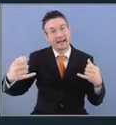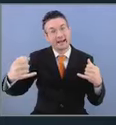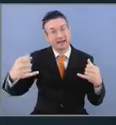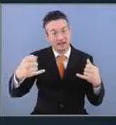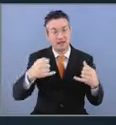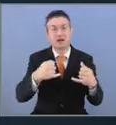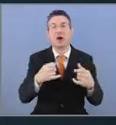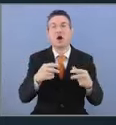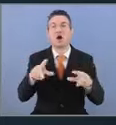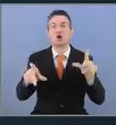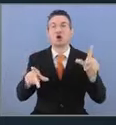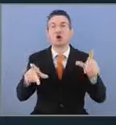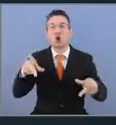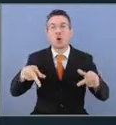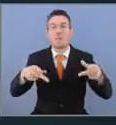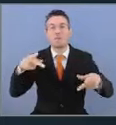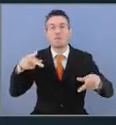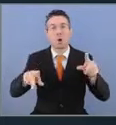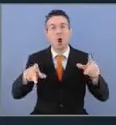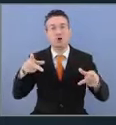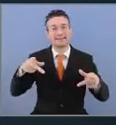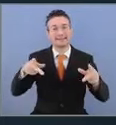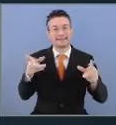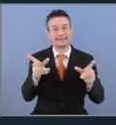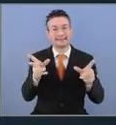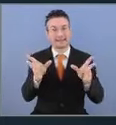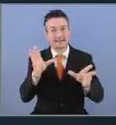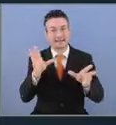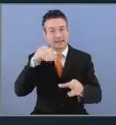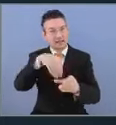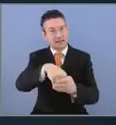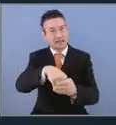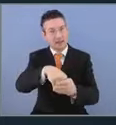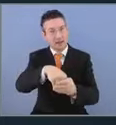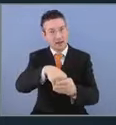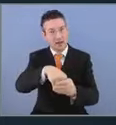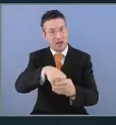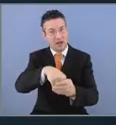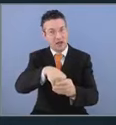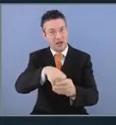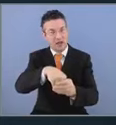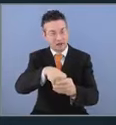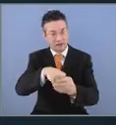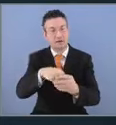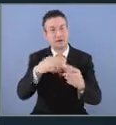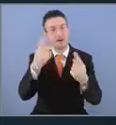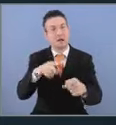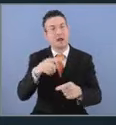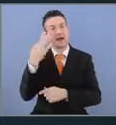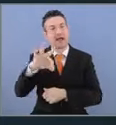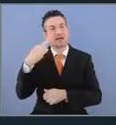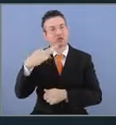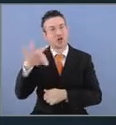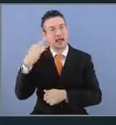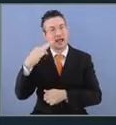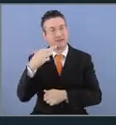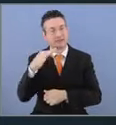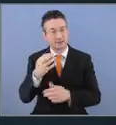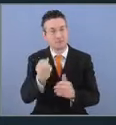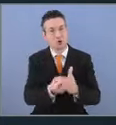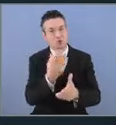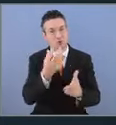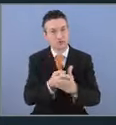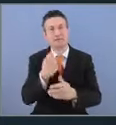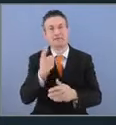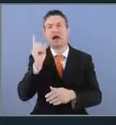che non sarebbe solo industriale, ma anche nell'ambito delle eccellenze produttive e ovviamente anche nella ricerca. Ora,